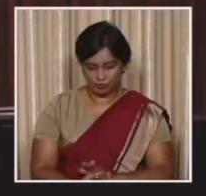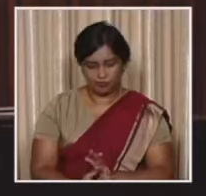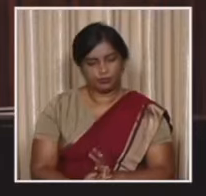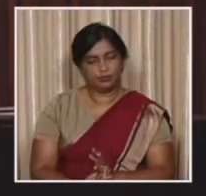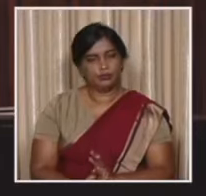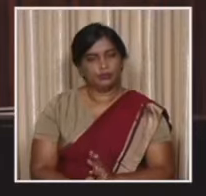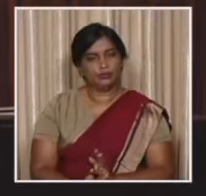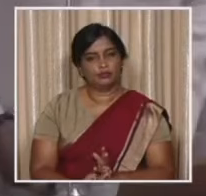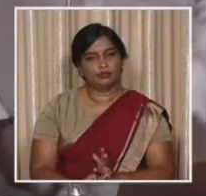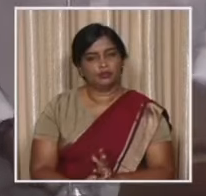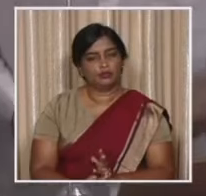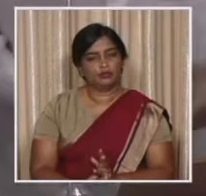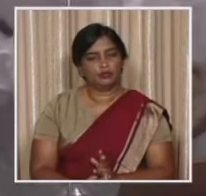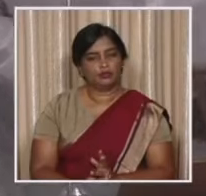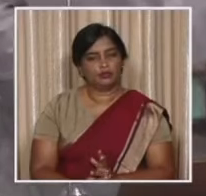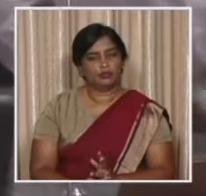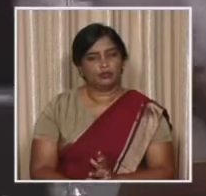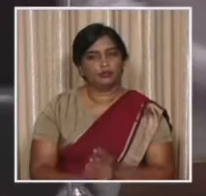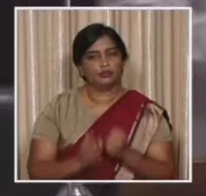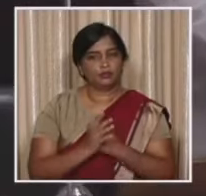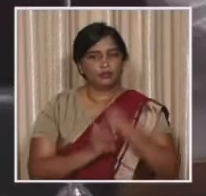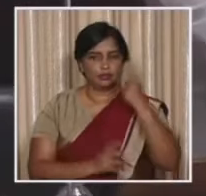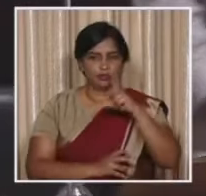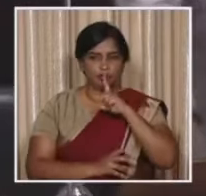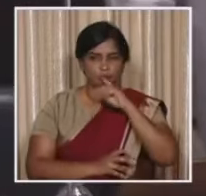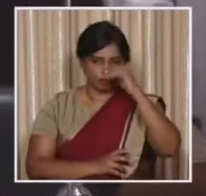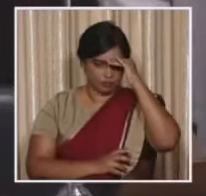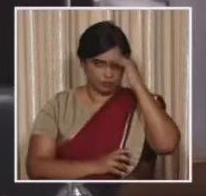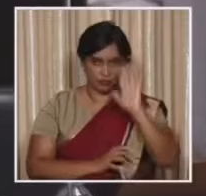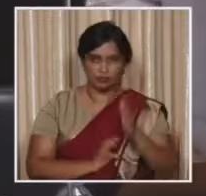Baru ni ujar kata orang itu bni.